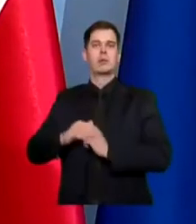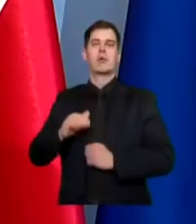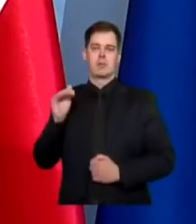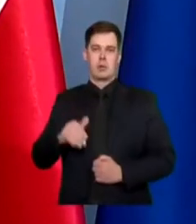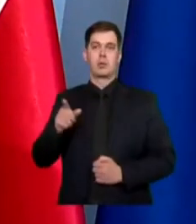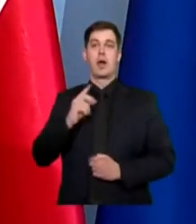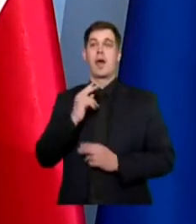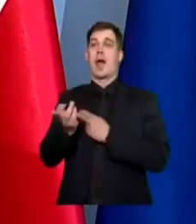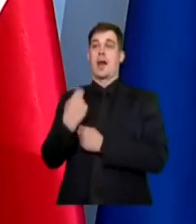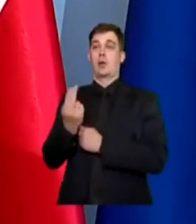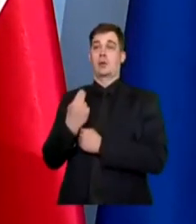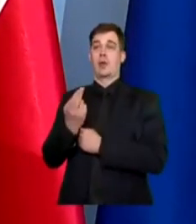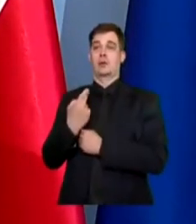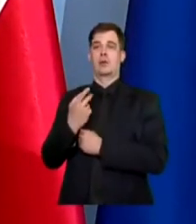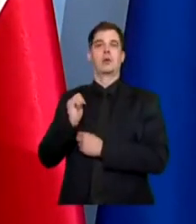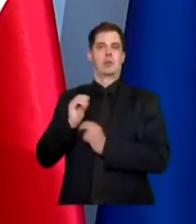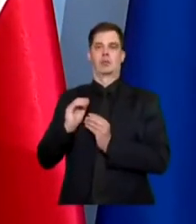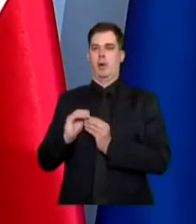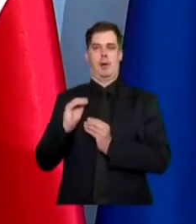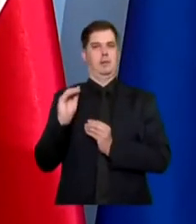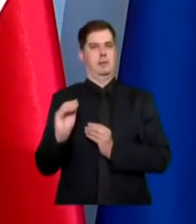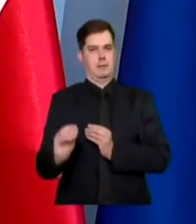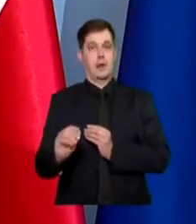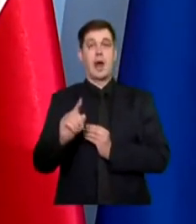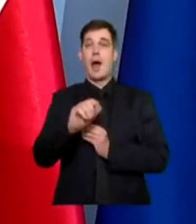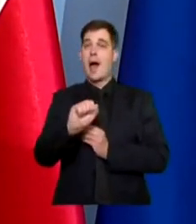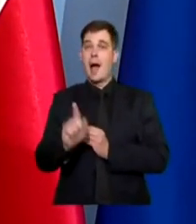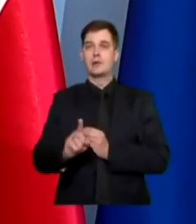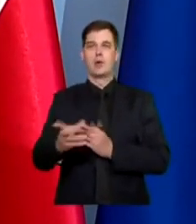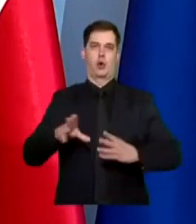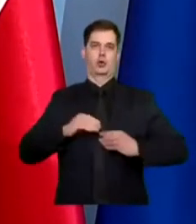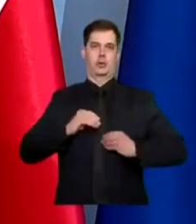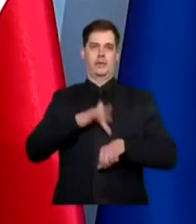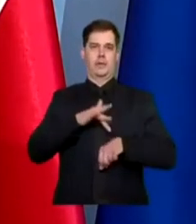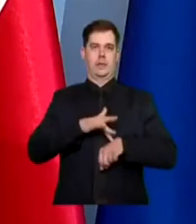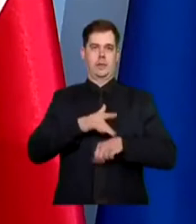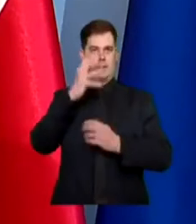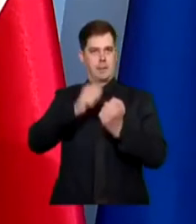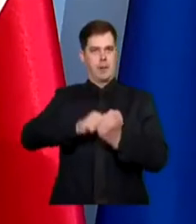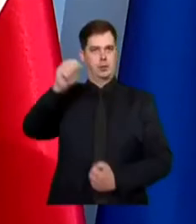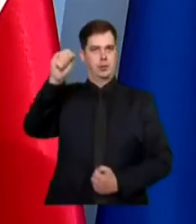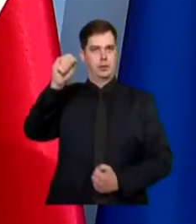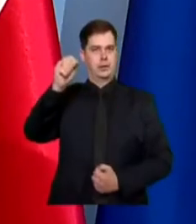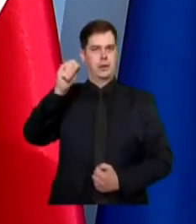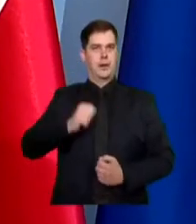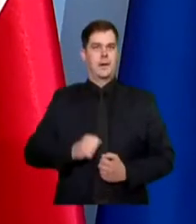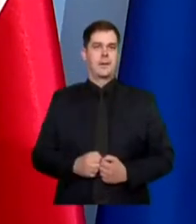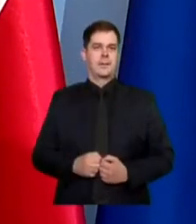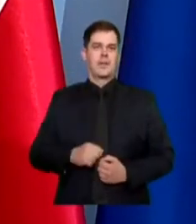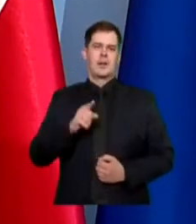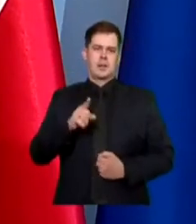postępowania rekrutacyjne do czasu otrzymania systemu egzaminacyjnego wyników tegorocznej matury. My oczywiście także i